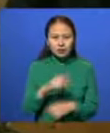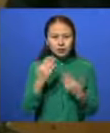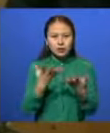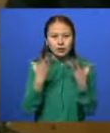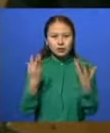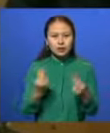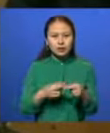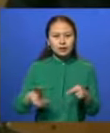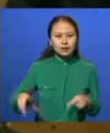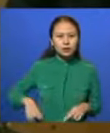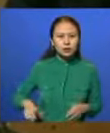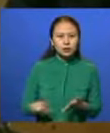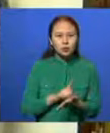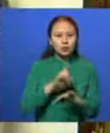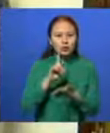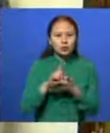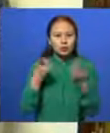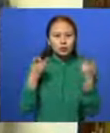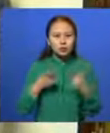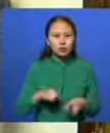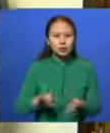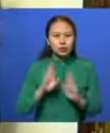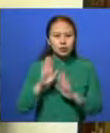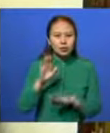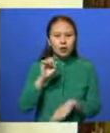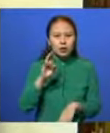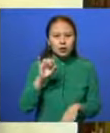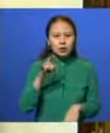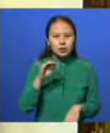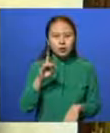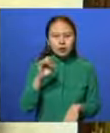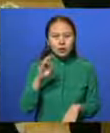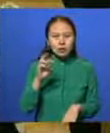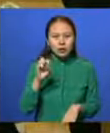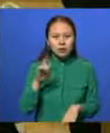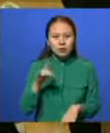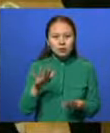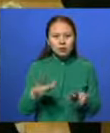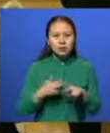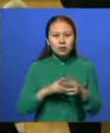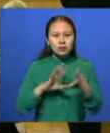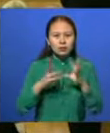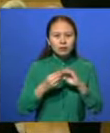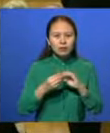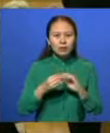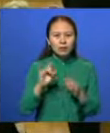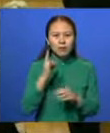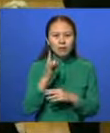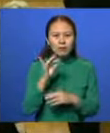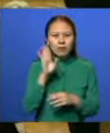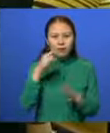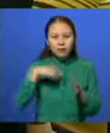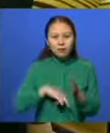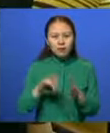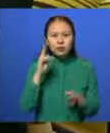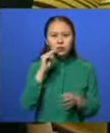болған перзентхана директорының міндетін атқарушы, босану бөлімінің меңгерушісі және анестезиолог, реаниматолог мамандары анамен қоса жатырдағы